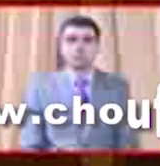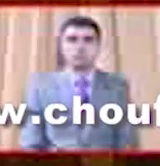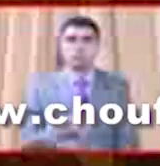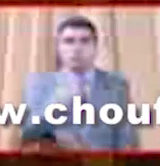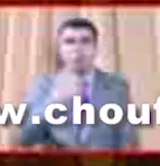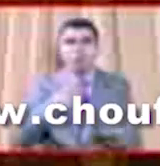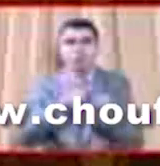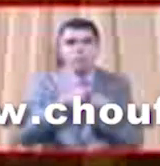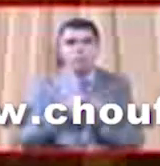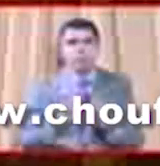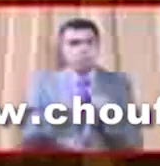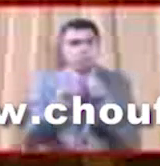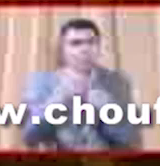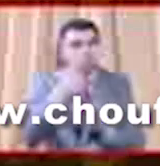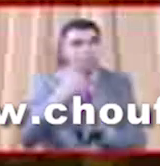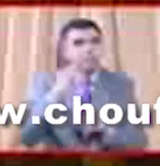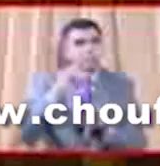وبالنسبة لنعمة الاستقرار